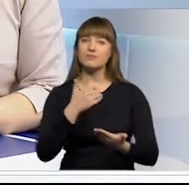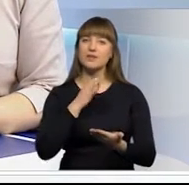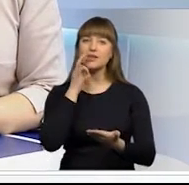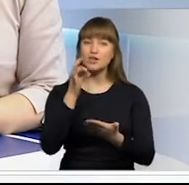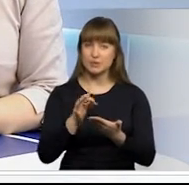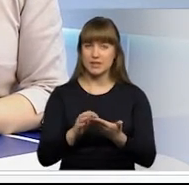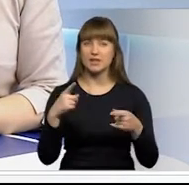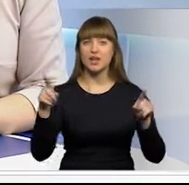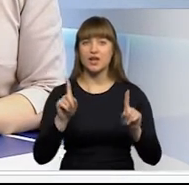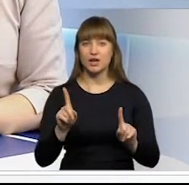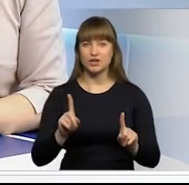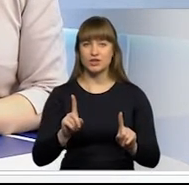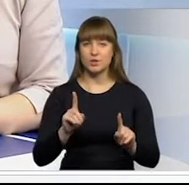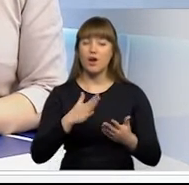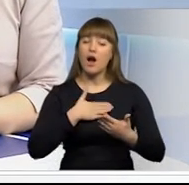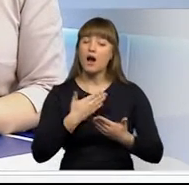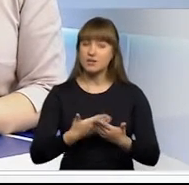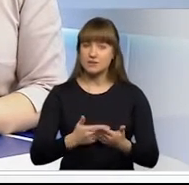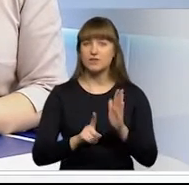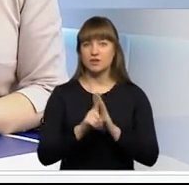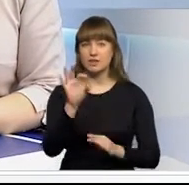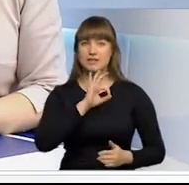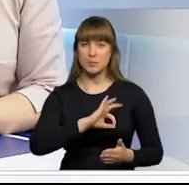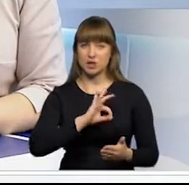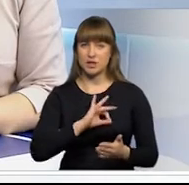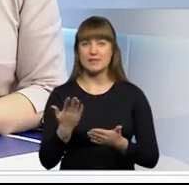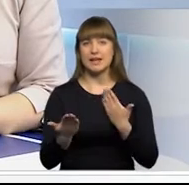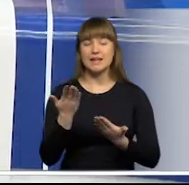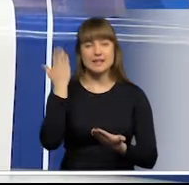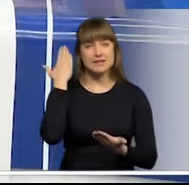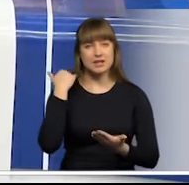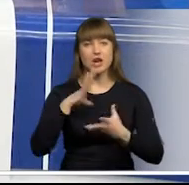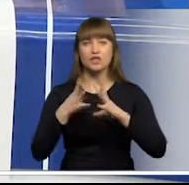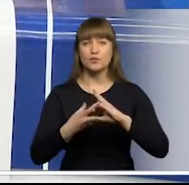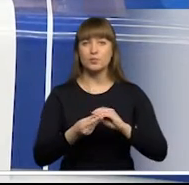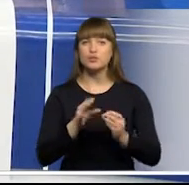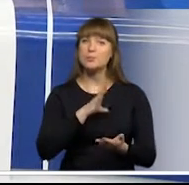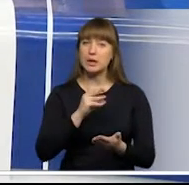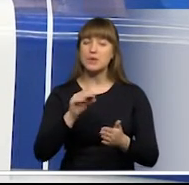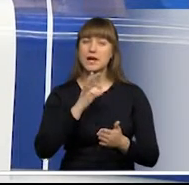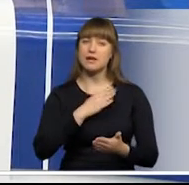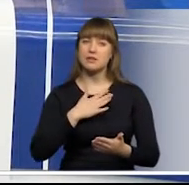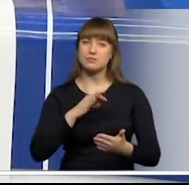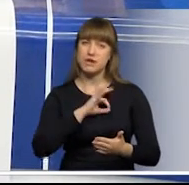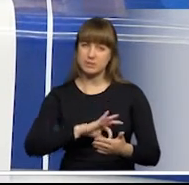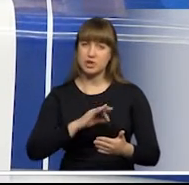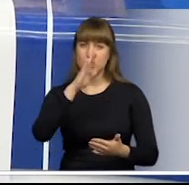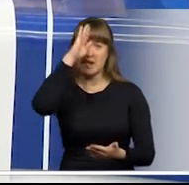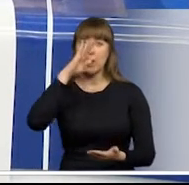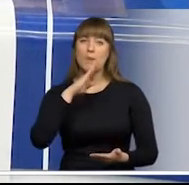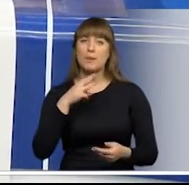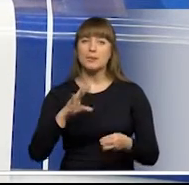и они стали активно распоряжаться. Если раньше, в общем-то, практически не было распоряжений папами, то сегодня